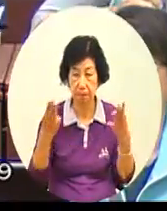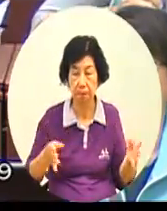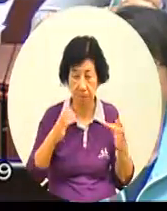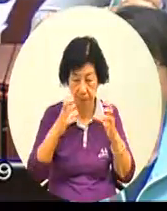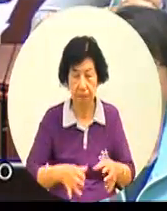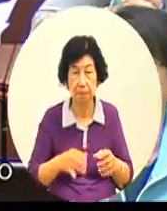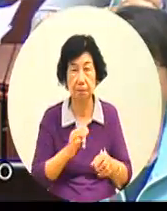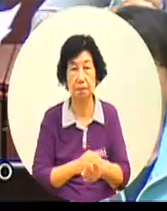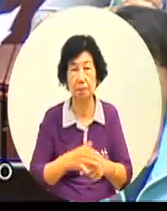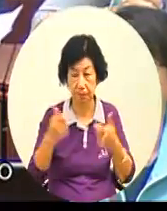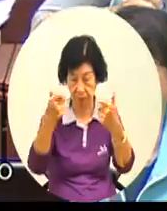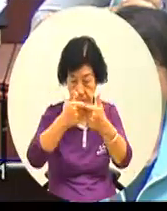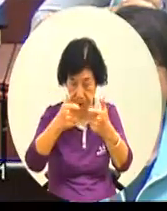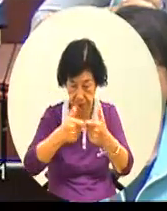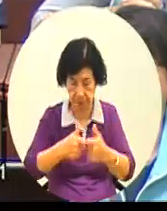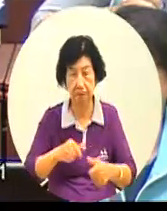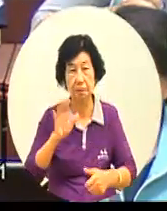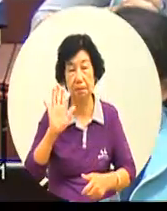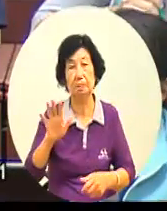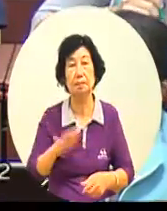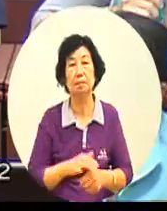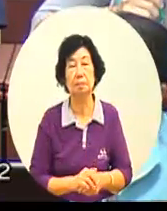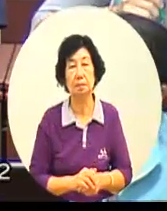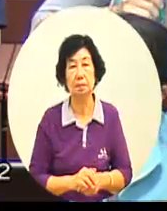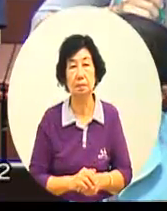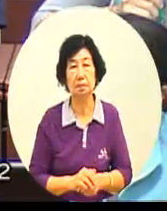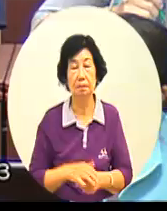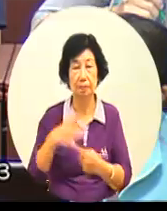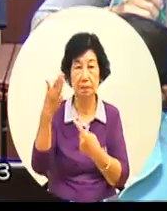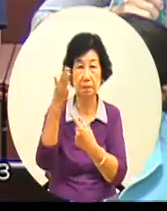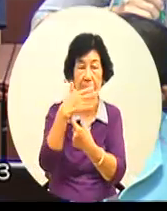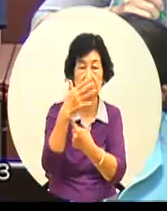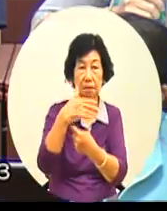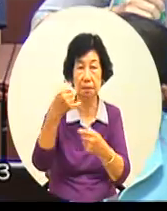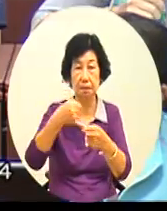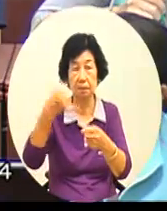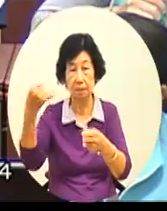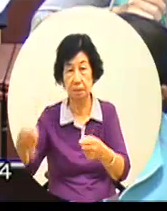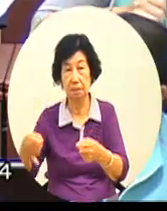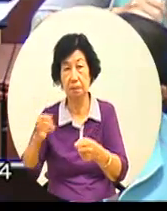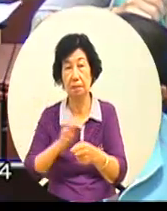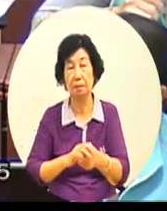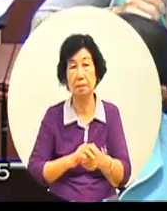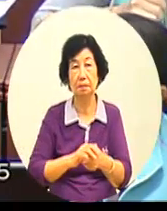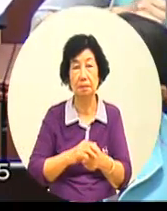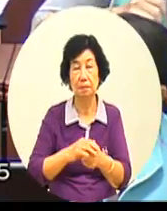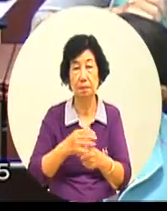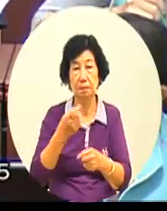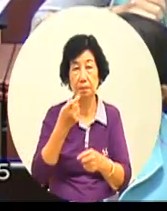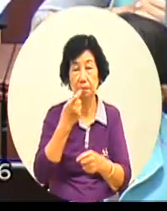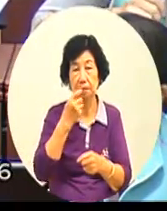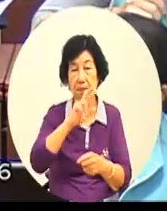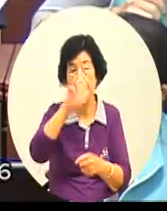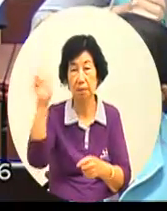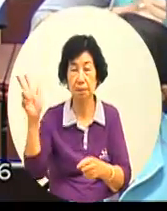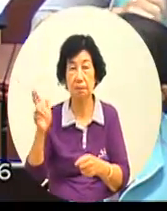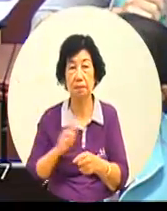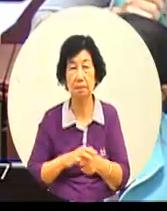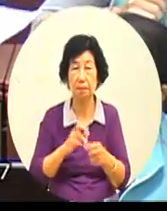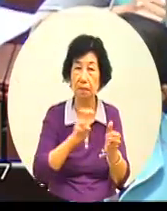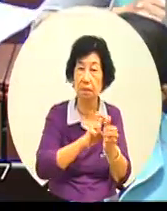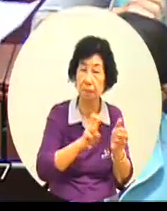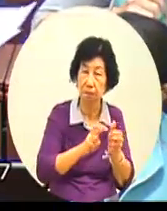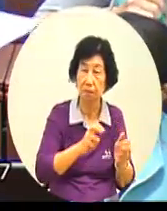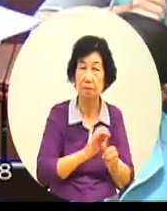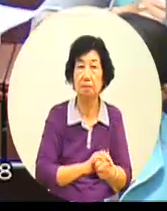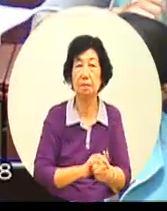方向。 旗津呢？ 旗津目前是日托。 算离岛 日托，那日照也是卫